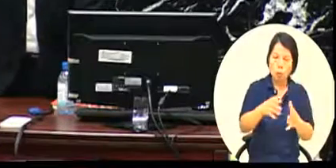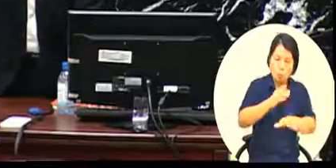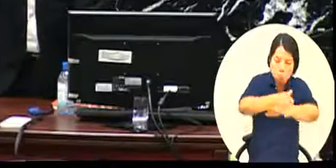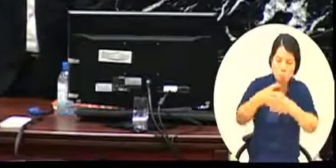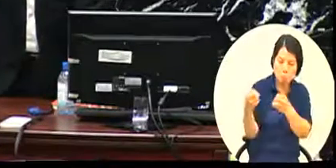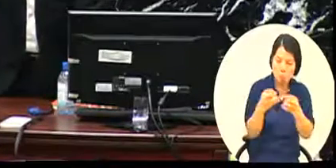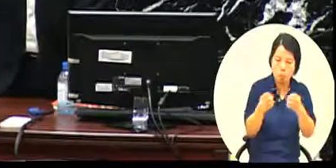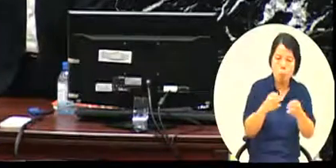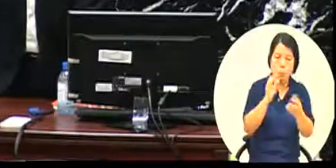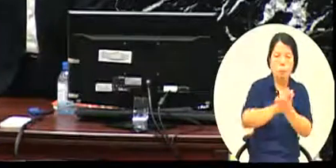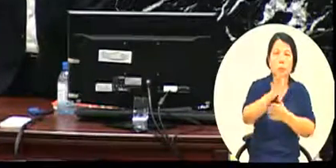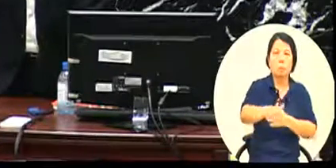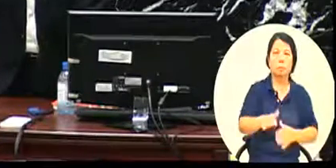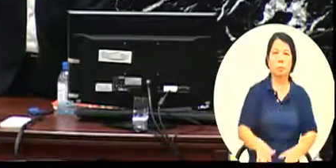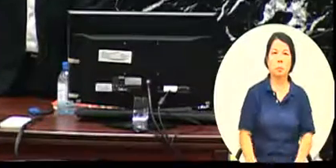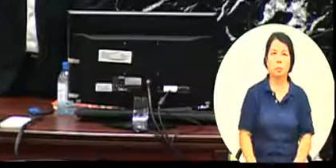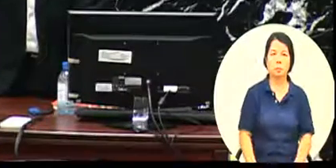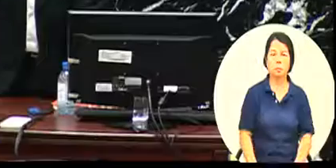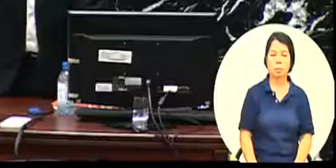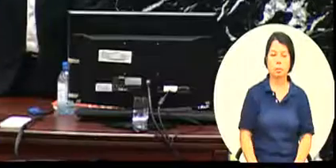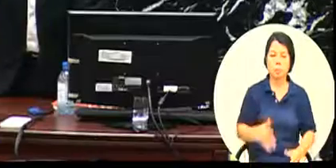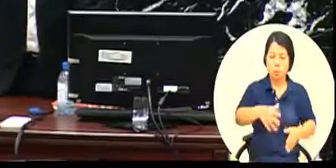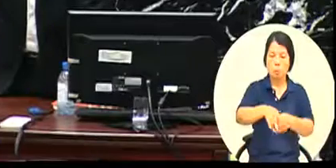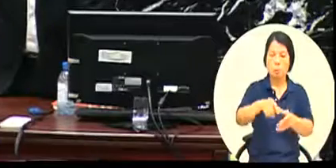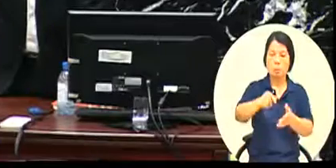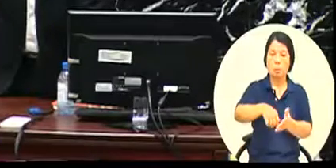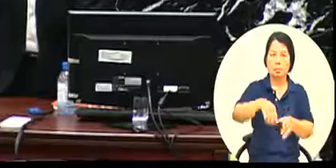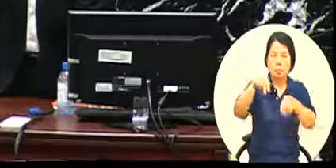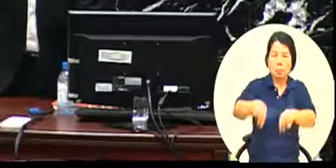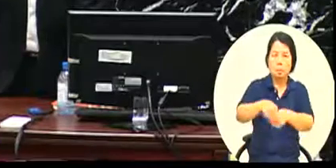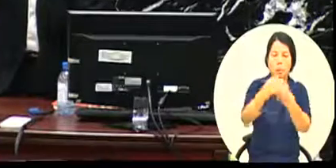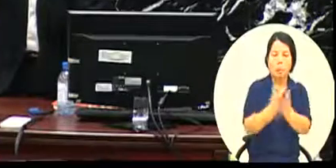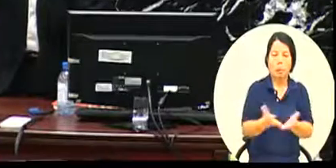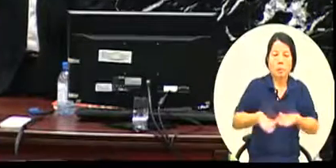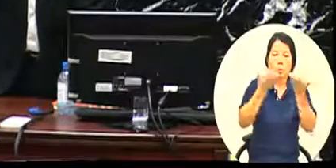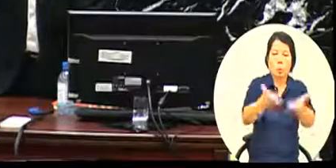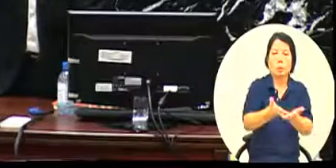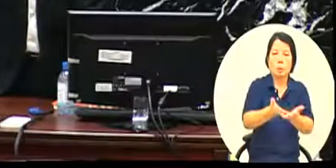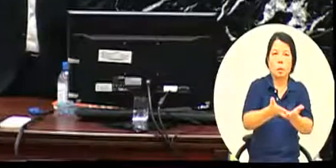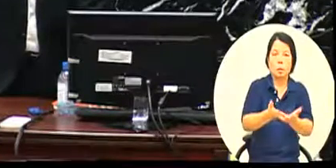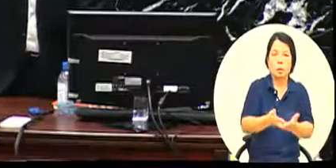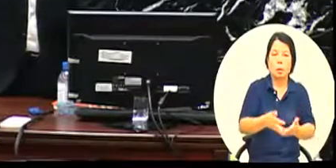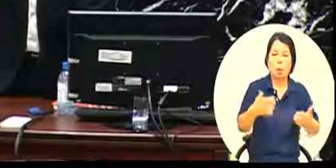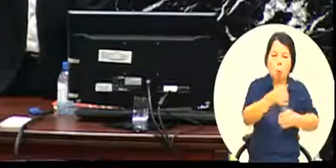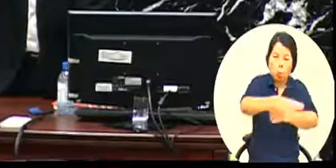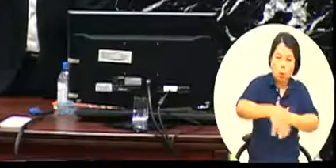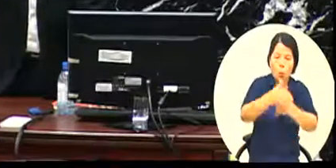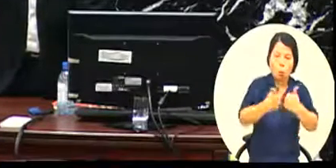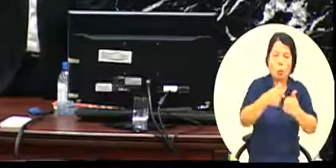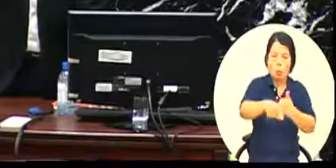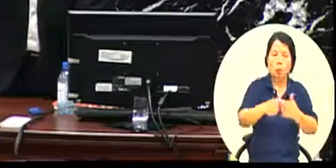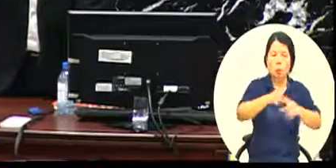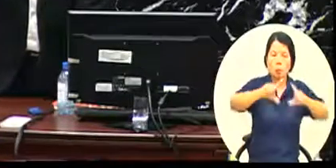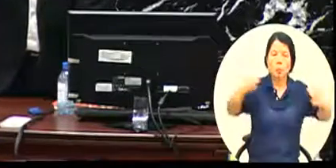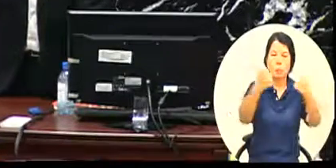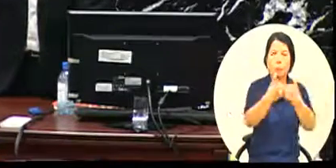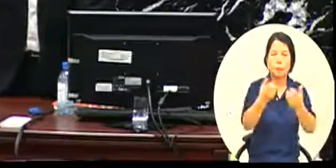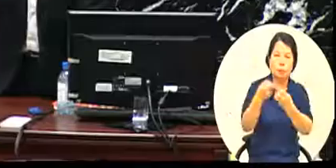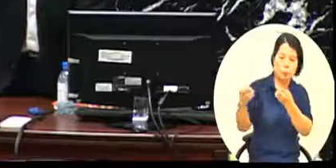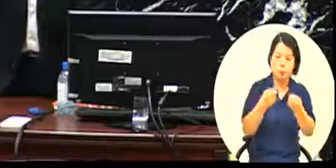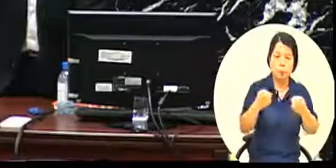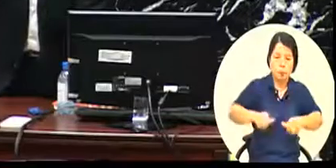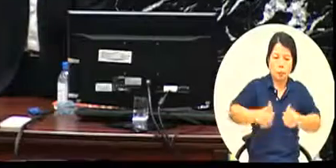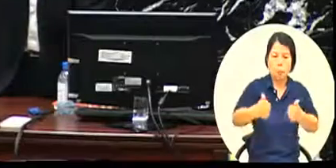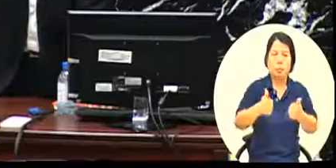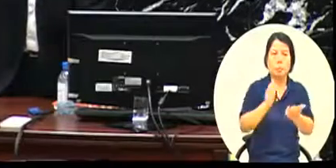了哈，但是哈，它是因教务有关委员审查，但是经过大会讨论决议后，也得